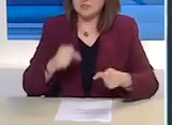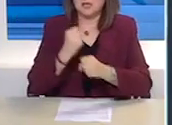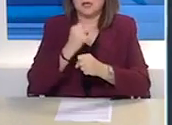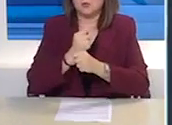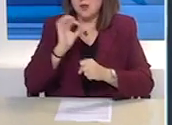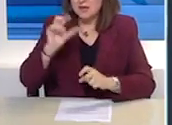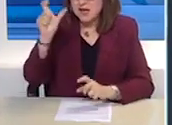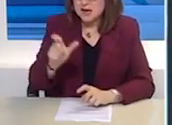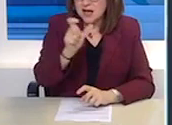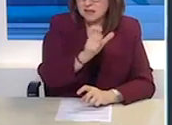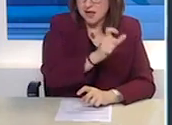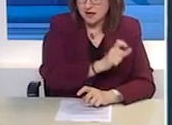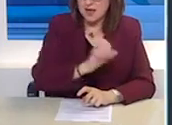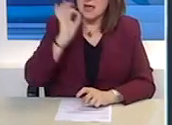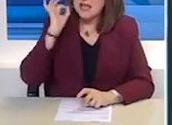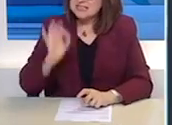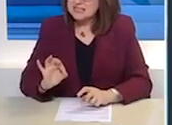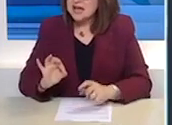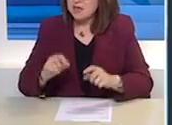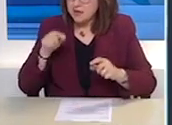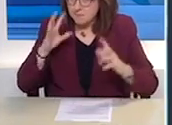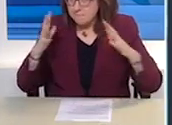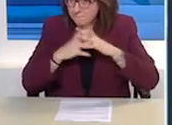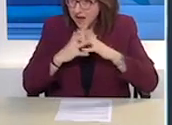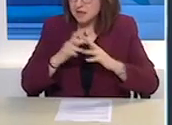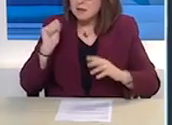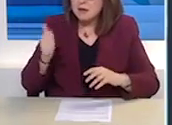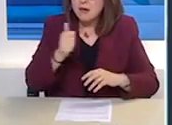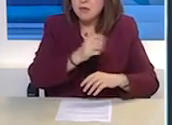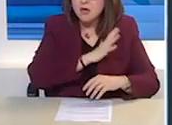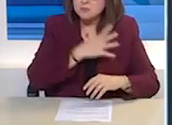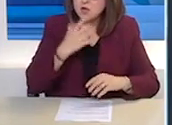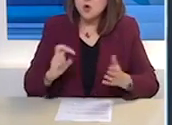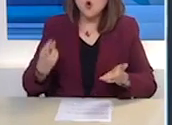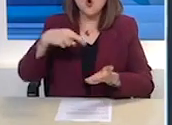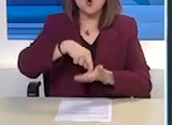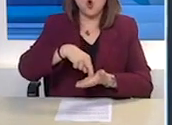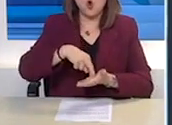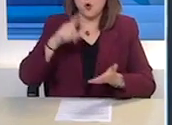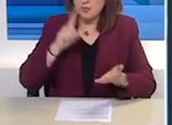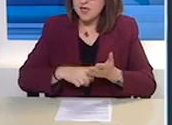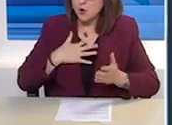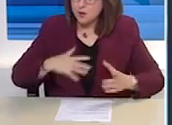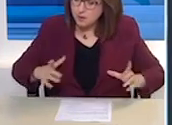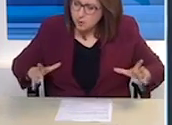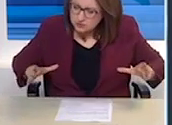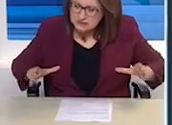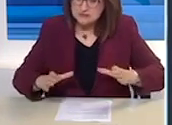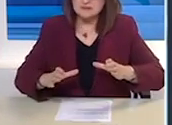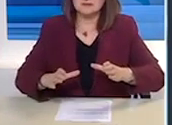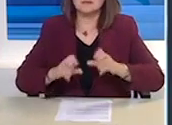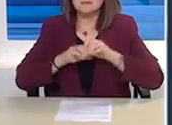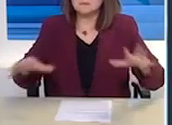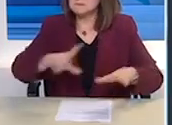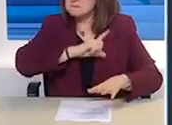το ρόλο του και απαιτείται η αγαστή συνεργασία όλων για να σπάσει αλυσίδα μετάδοση του ιού. Η συντριπτική πλειοψηφία των πολιτών το αντιλαμβάνεται αυτό και το αποδεικνύει